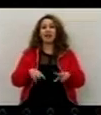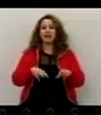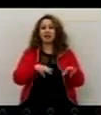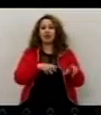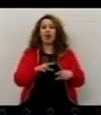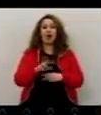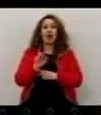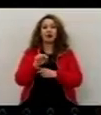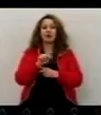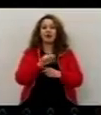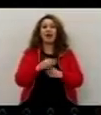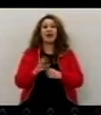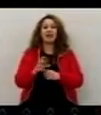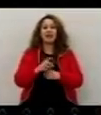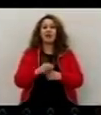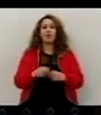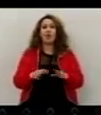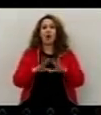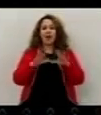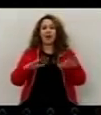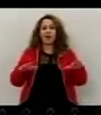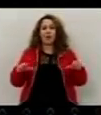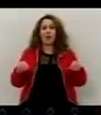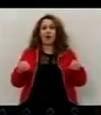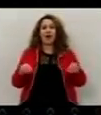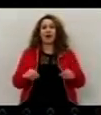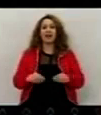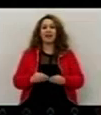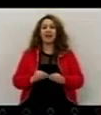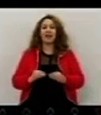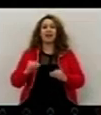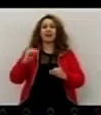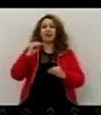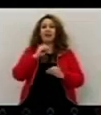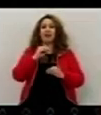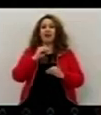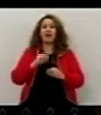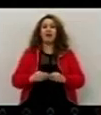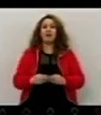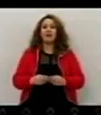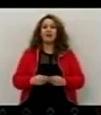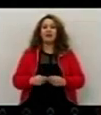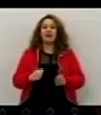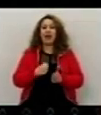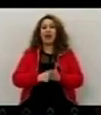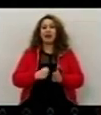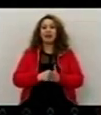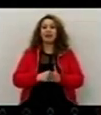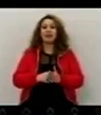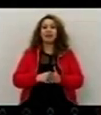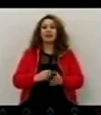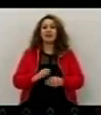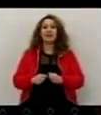إعادة الاعتبار للنظم الواحات التقليدية وتنمية النشاطات المهيكلة. تعزيز آليات الدعم